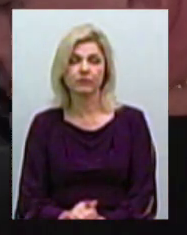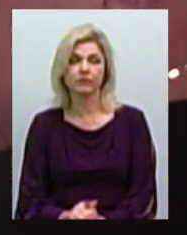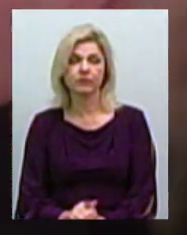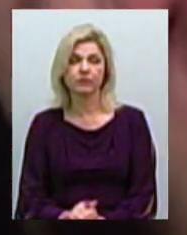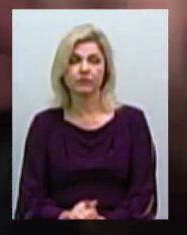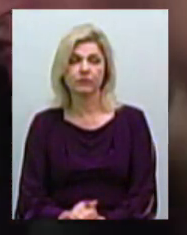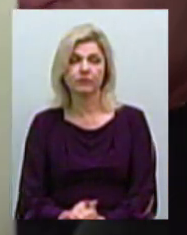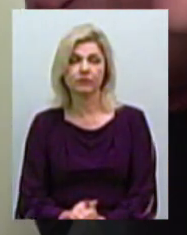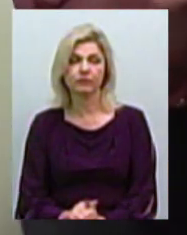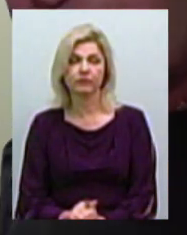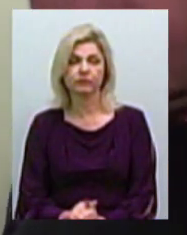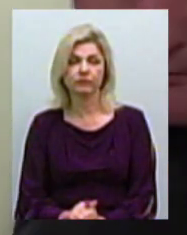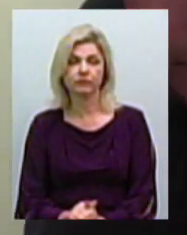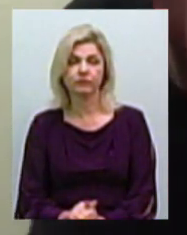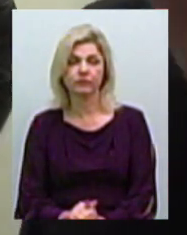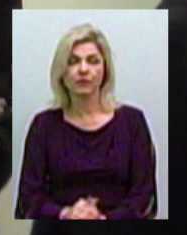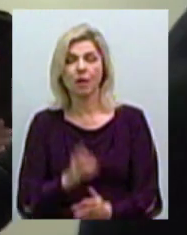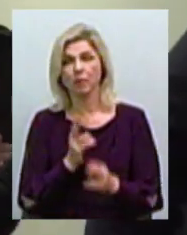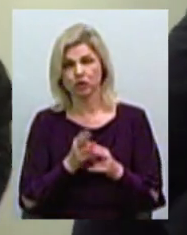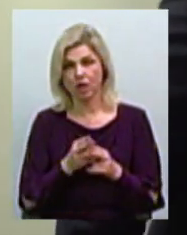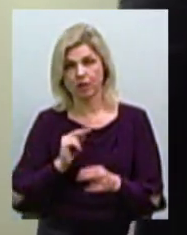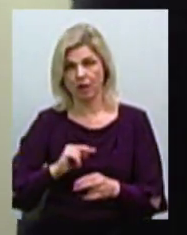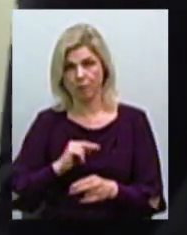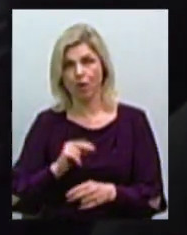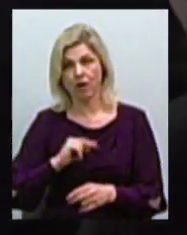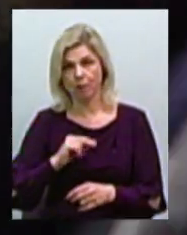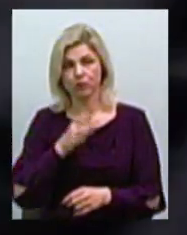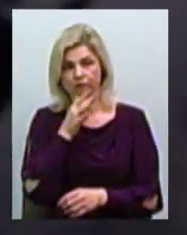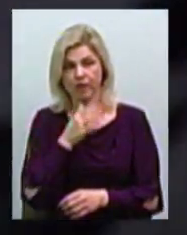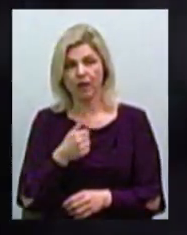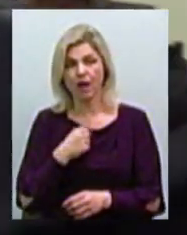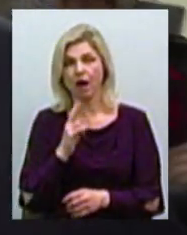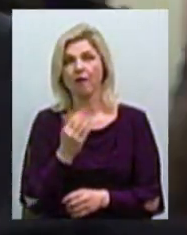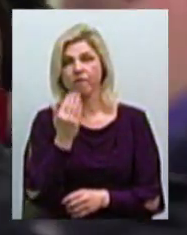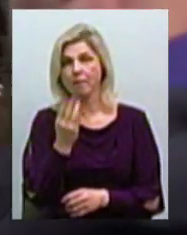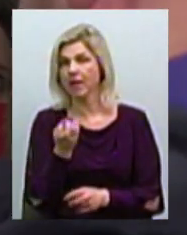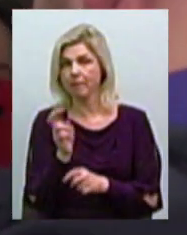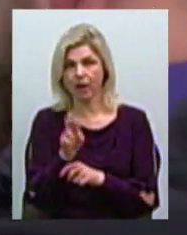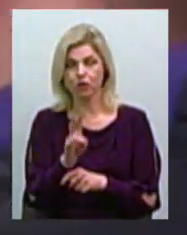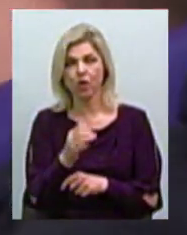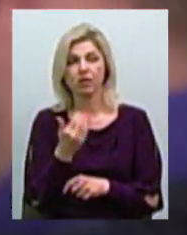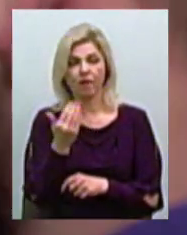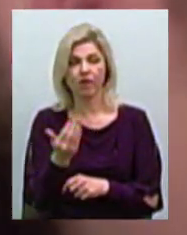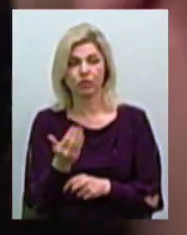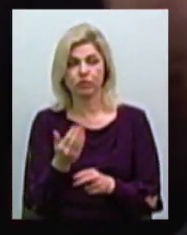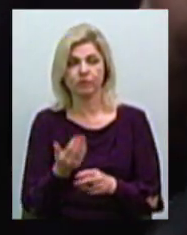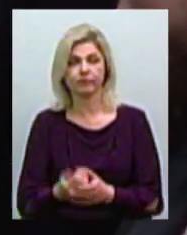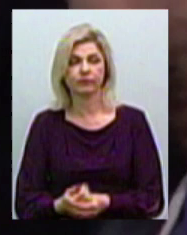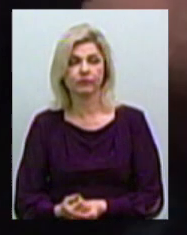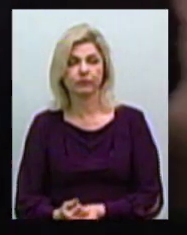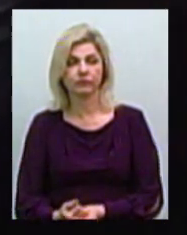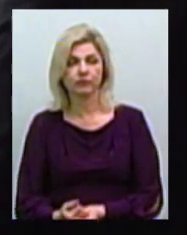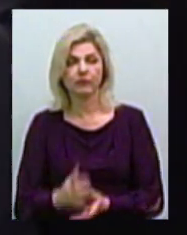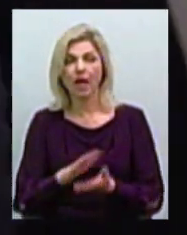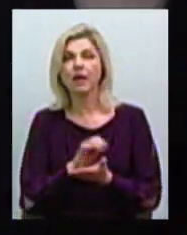Александр Васильевич, скажите, послушайте, вот вы сейчас мешаете работать. Рабочее время. Я же вам не прихожу на вашу... Куда вас там? Студия, редактор.